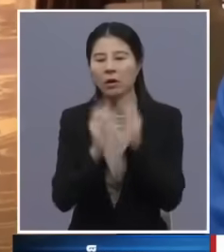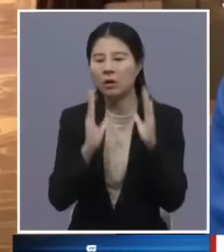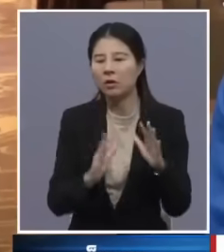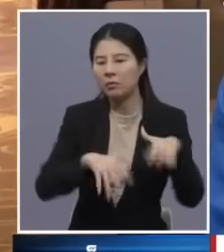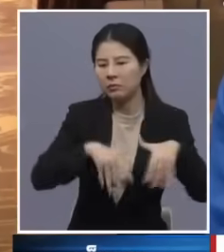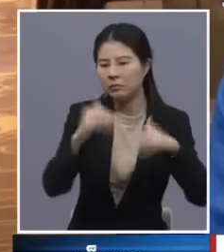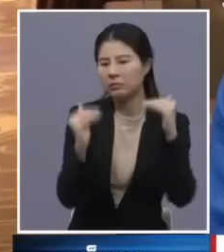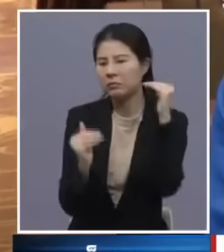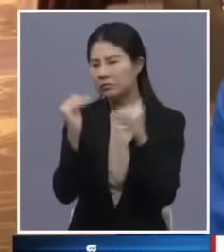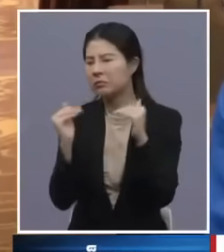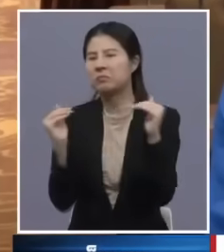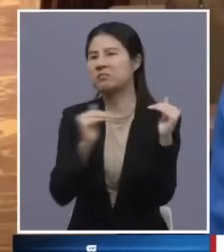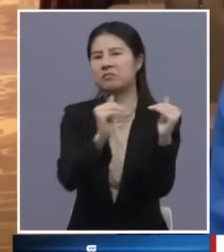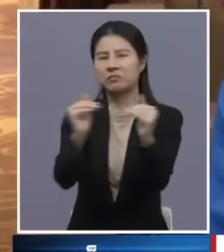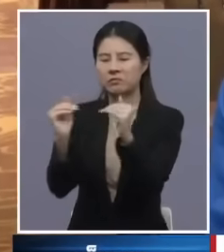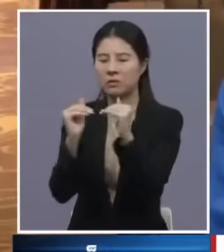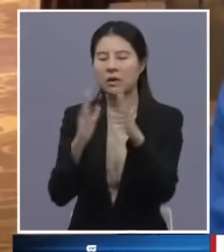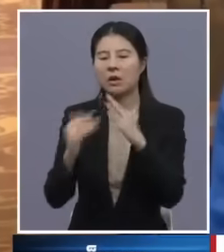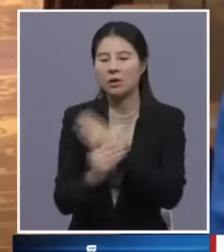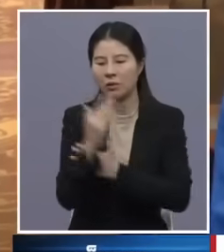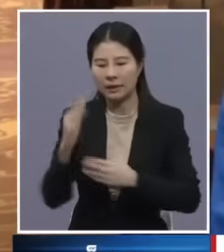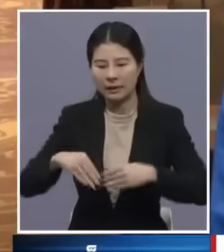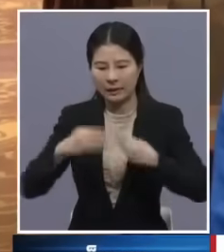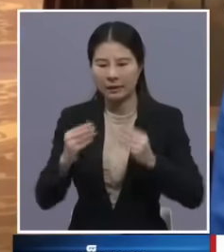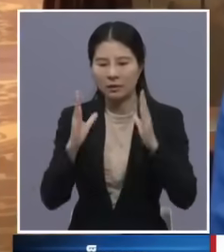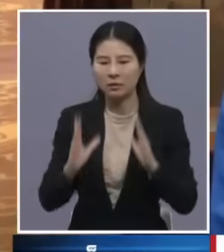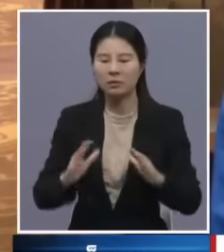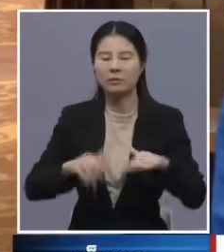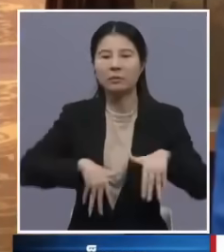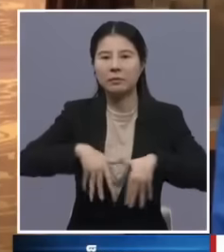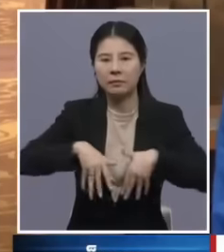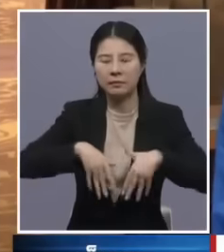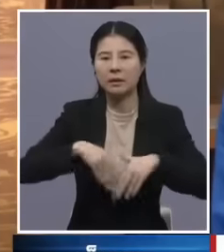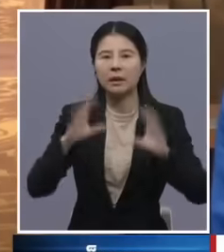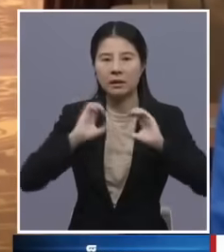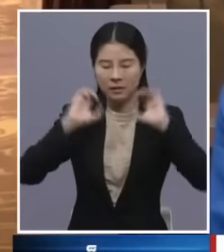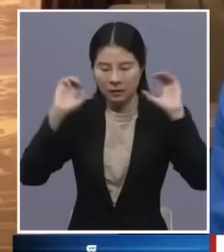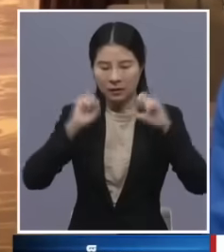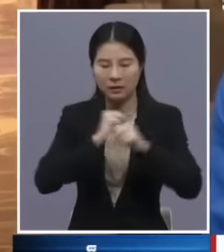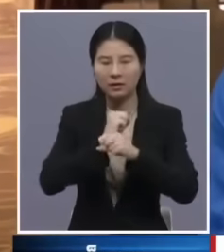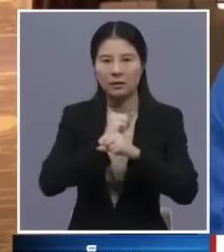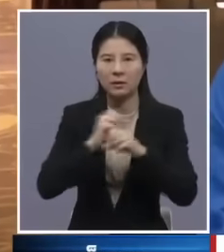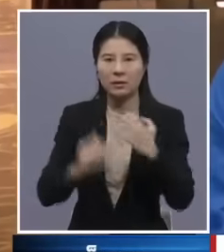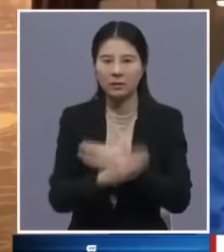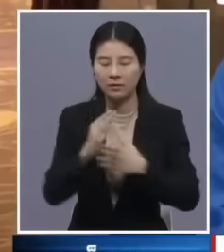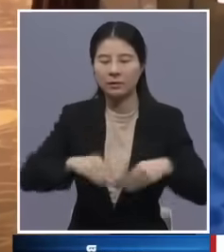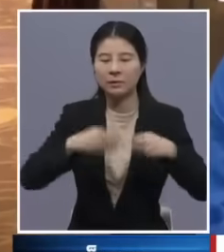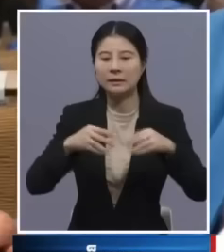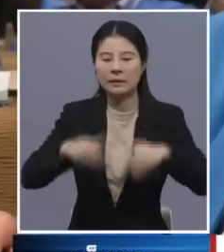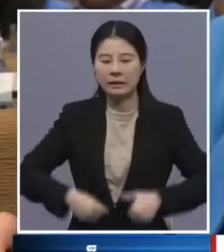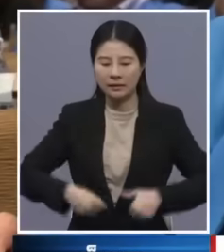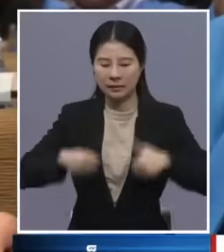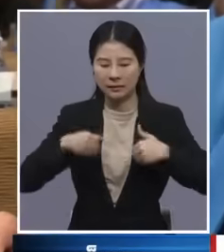กระจายโอกาสให้กับประชาชนหลักพื้นฐานรัฐต้องจัดหาโอกาสให้เขาสามารถสร้างชีวิตที่เท่าเทียมกับคนอื่น